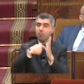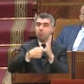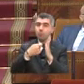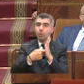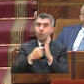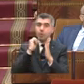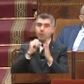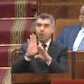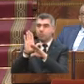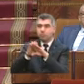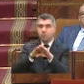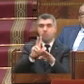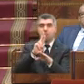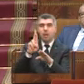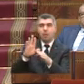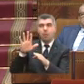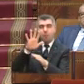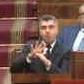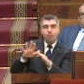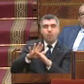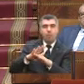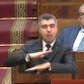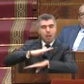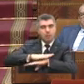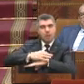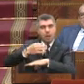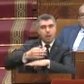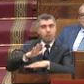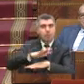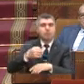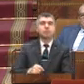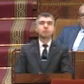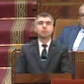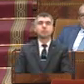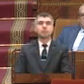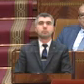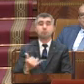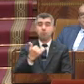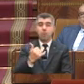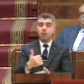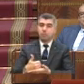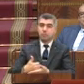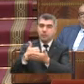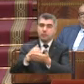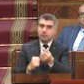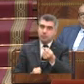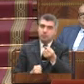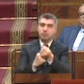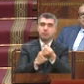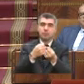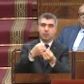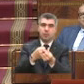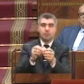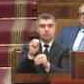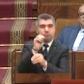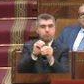الذي دعا اليه جلاله الملك في اكثر من مناسبه، بما يضمن تحسين الخدمات العموميه من خلال تسهيل الاداره